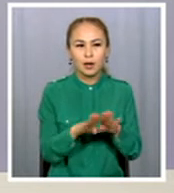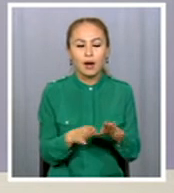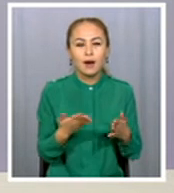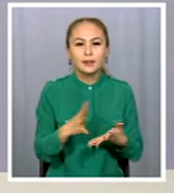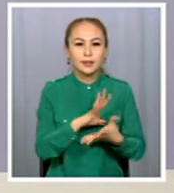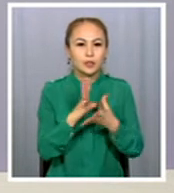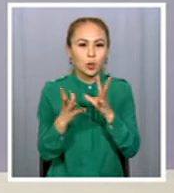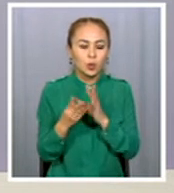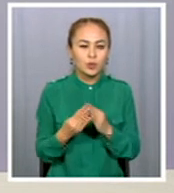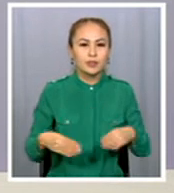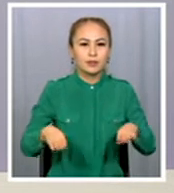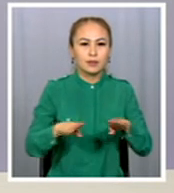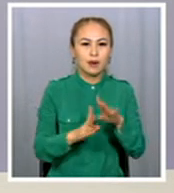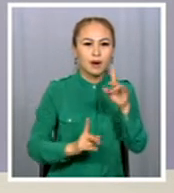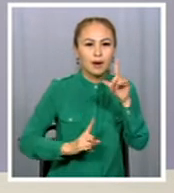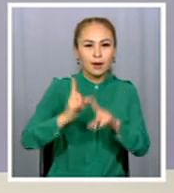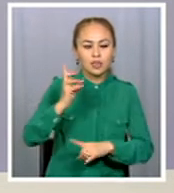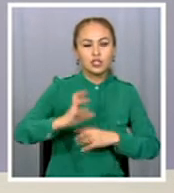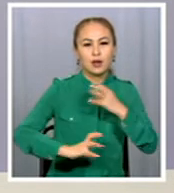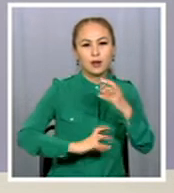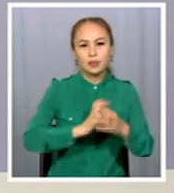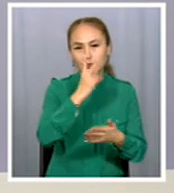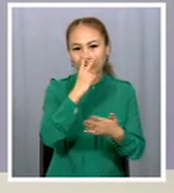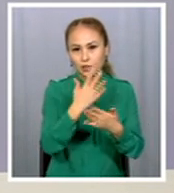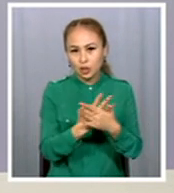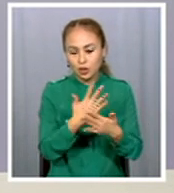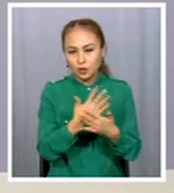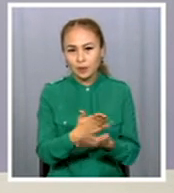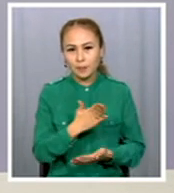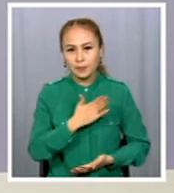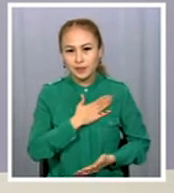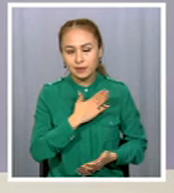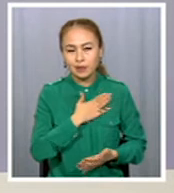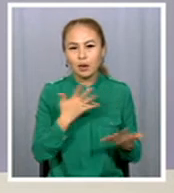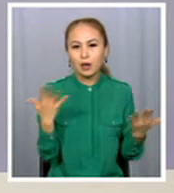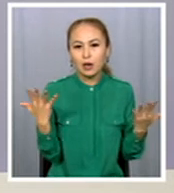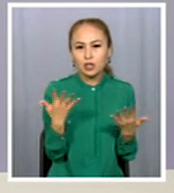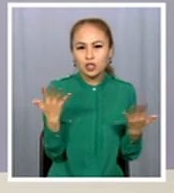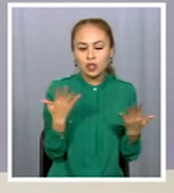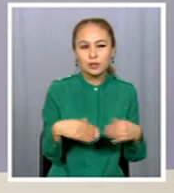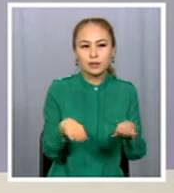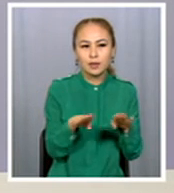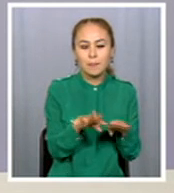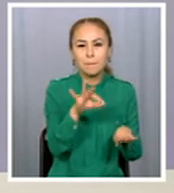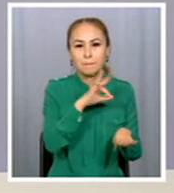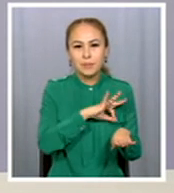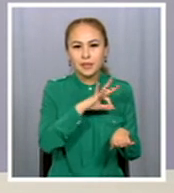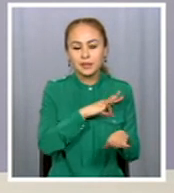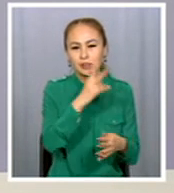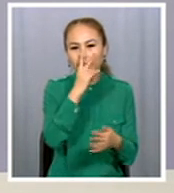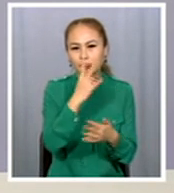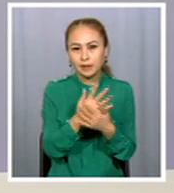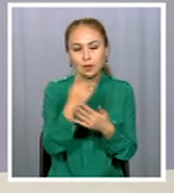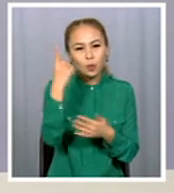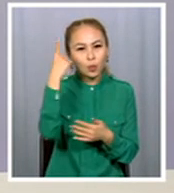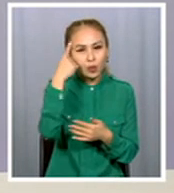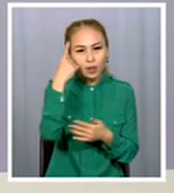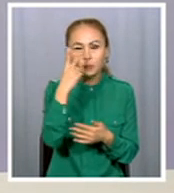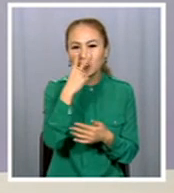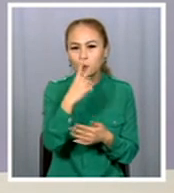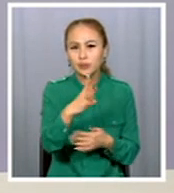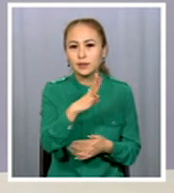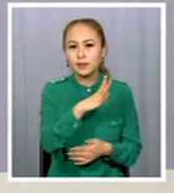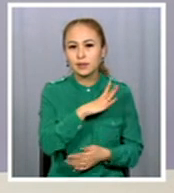осы ғарыш әлемін зерттеудің бізге қаншалықты пайдалы екендігін ойланып көрдіңіздер